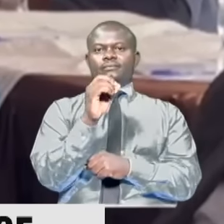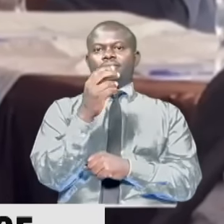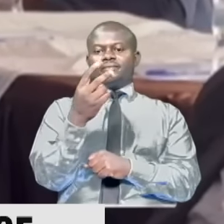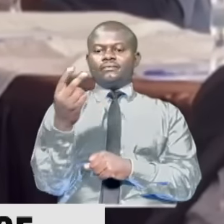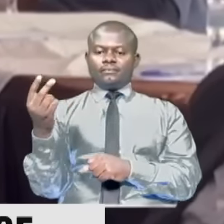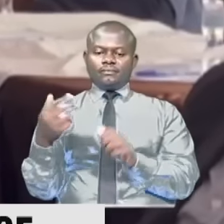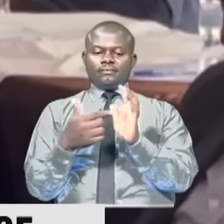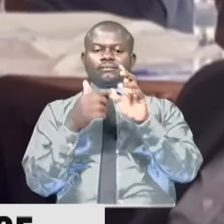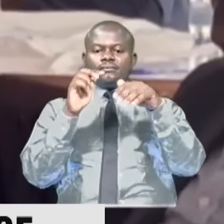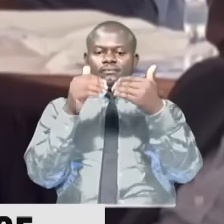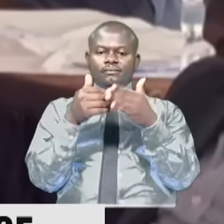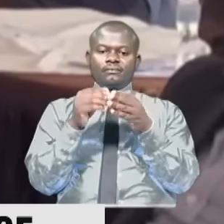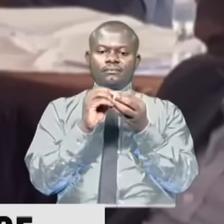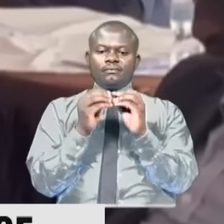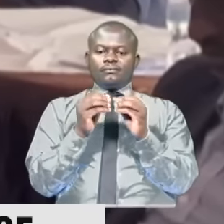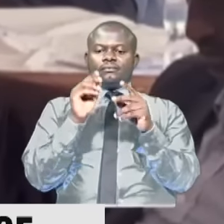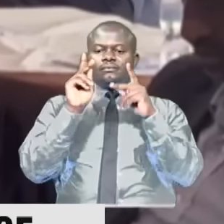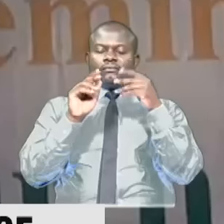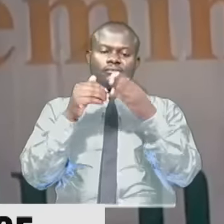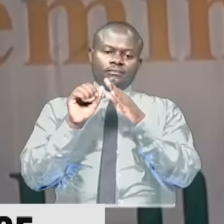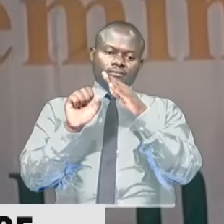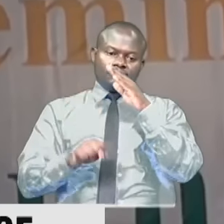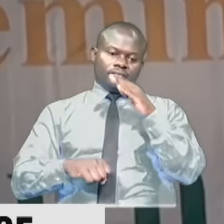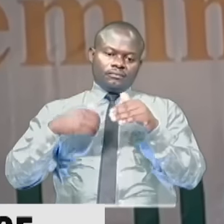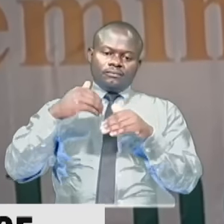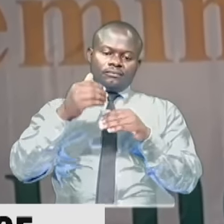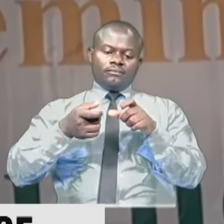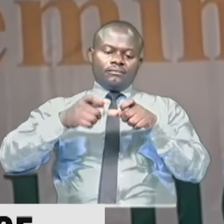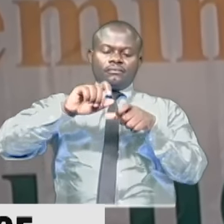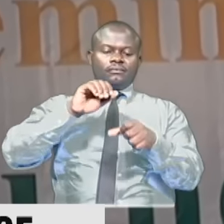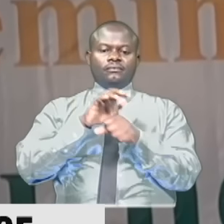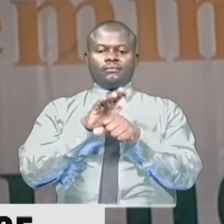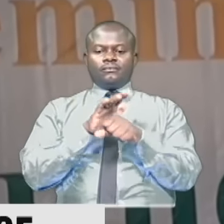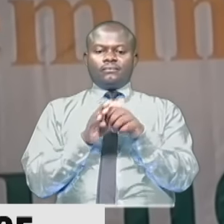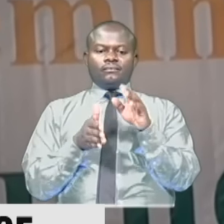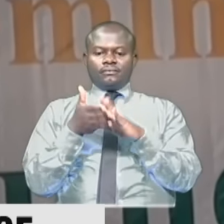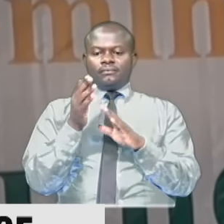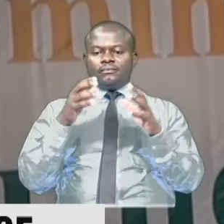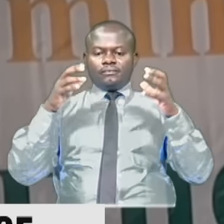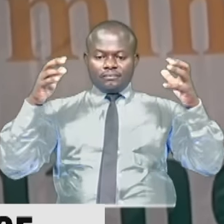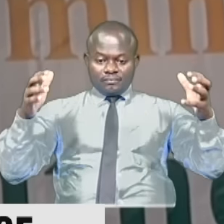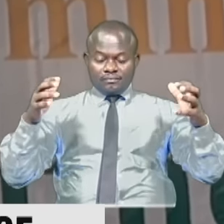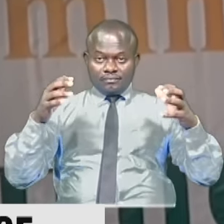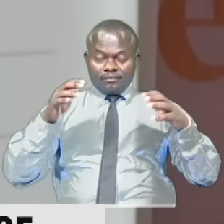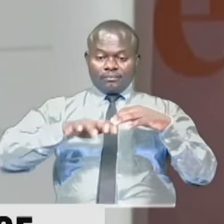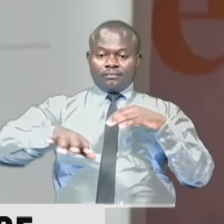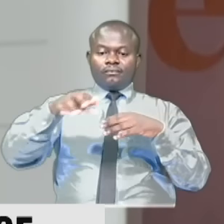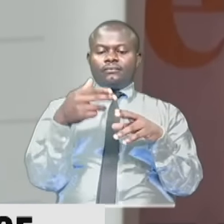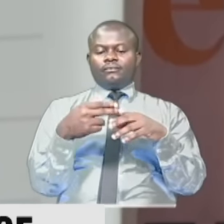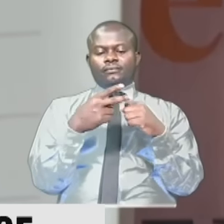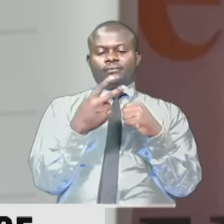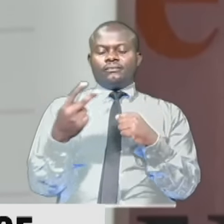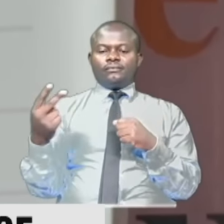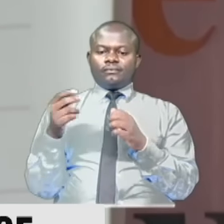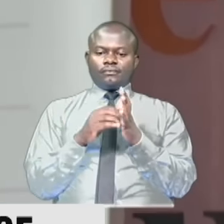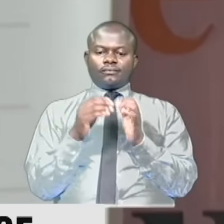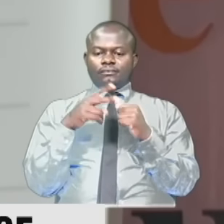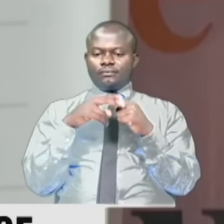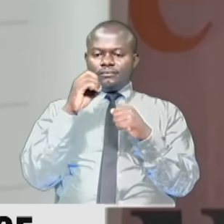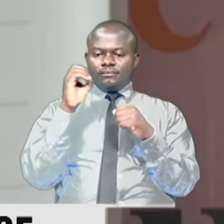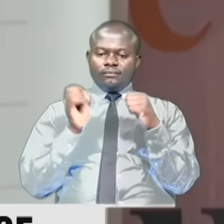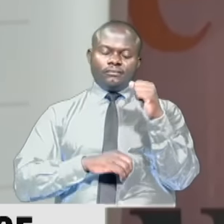w'2022 igaragaza ko umubare w'abatuye intara y'Amajyepfo ugenda wiyongera ku muvuduko wo hejuru. Iyi ntara iri kuri